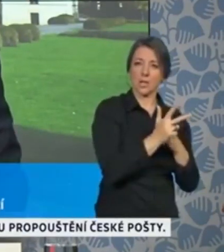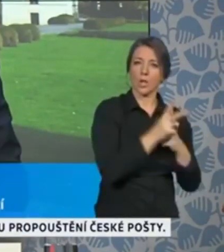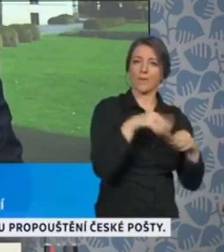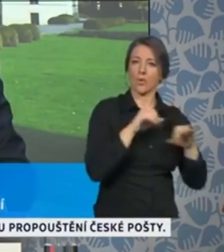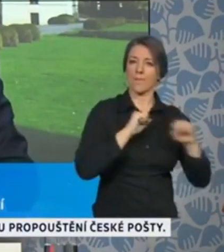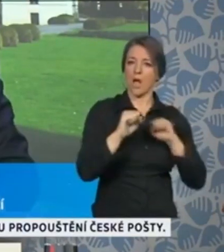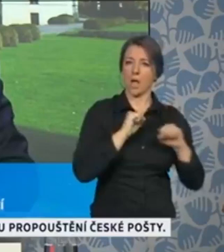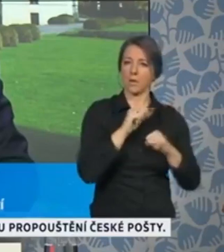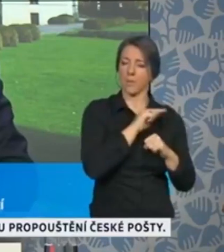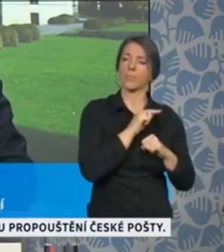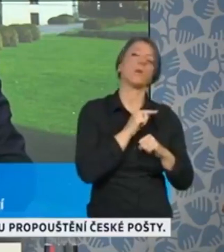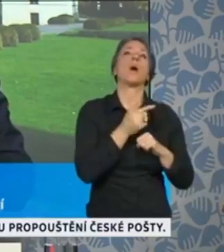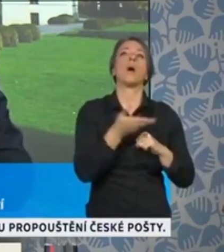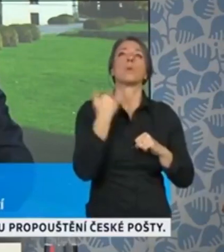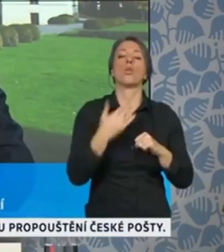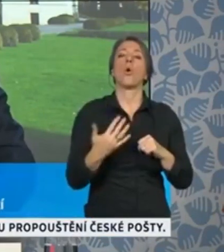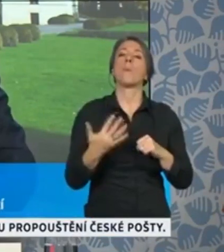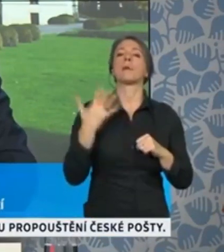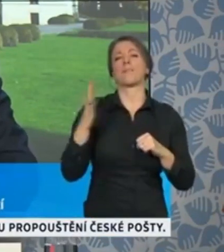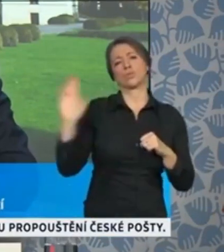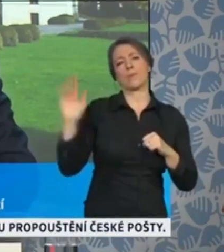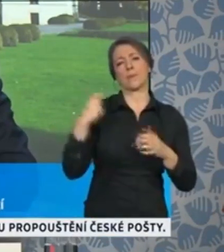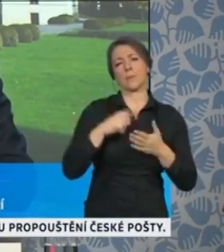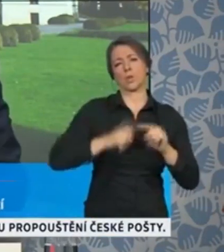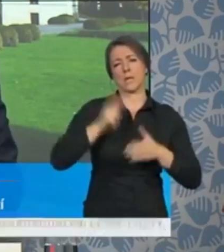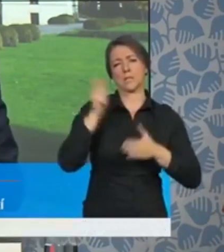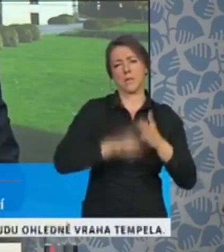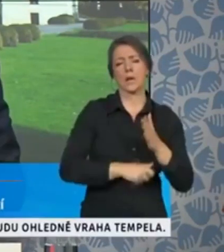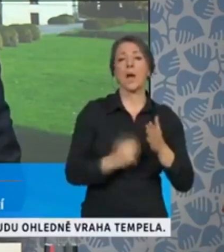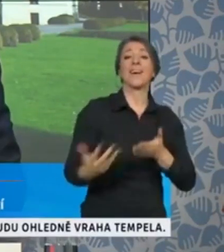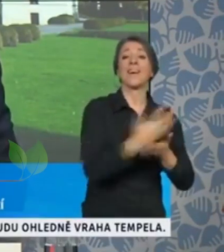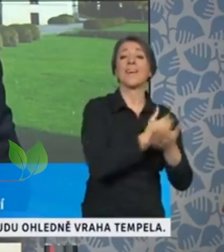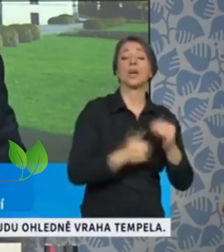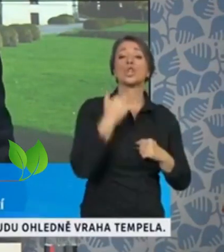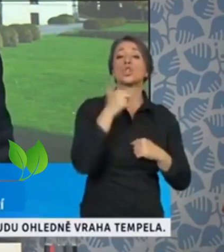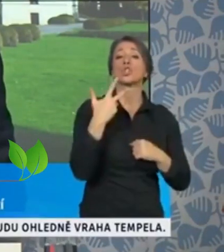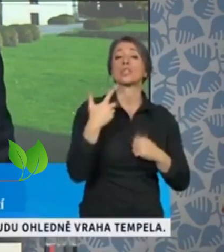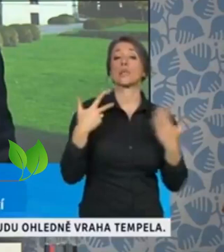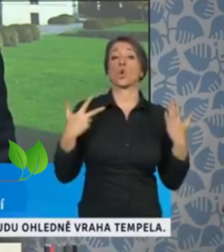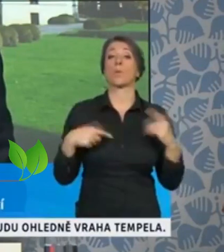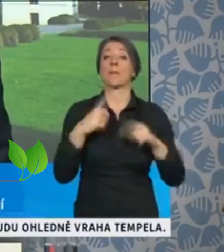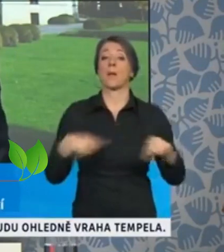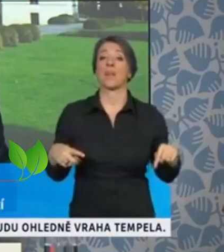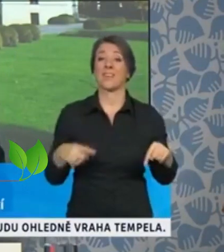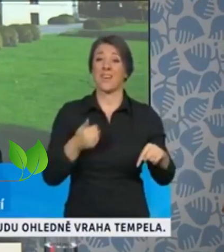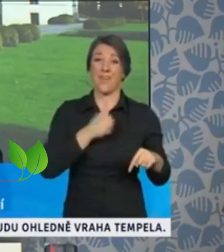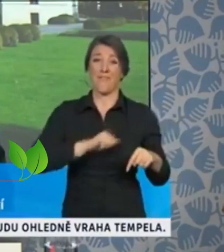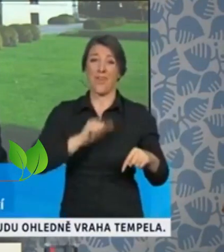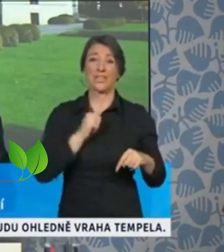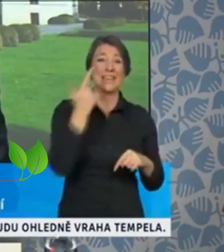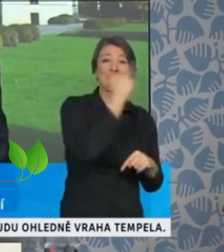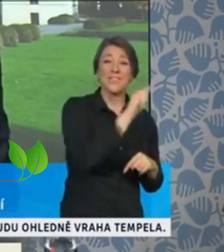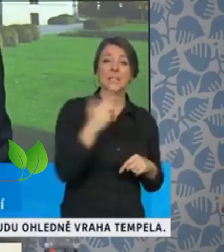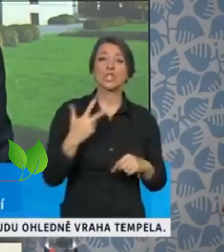vlády pravice dostali příjmy 138 miliard. A minulý rok 238